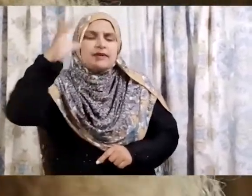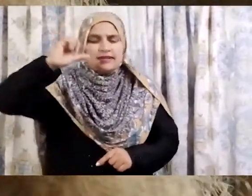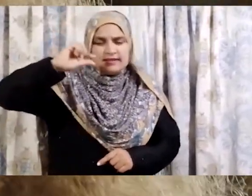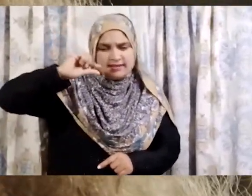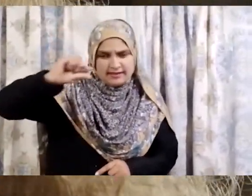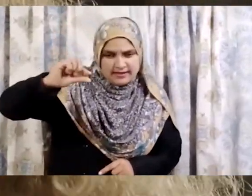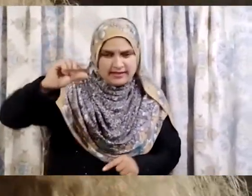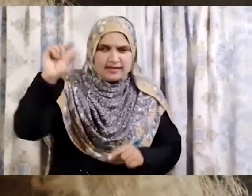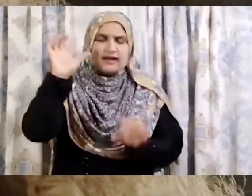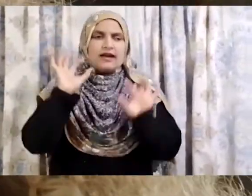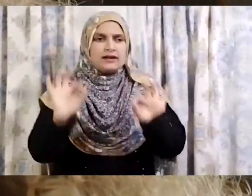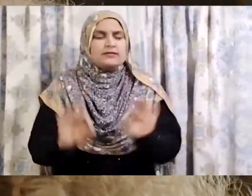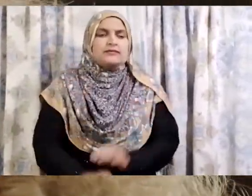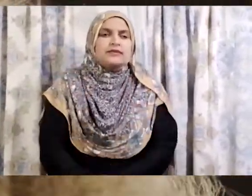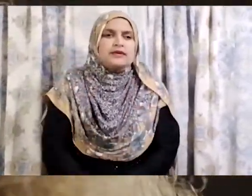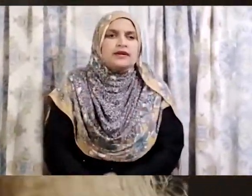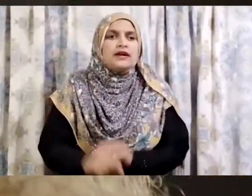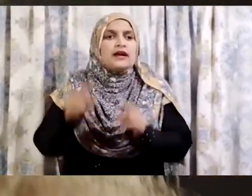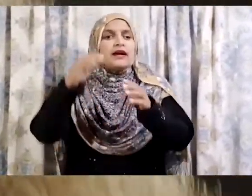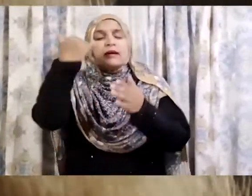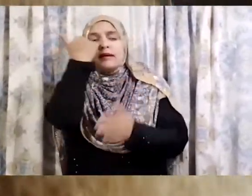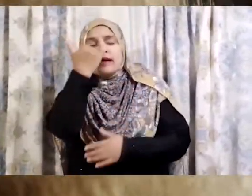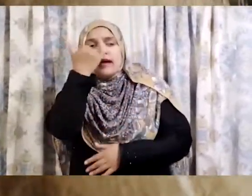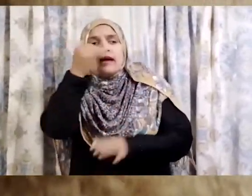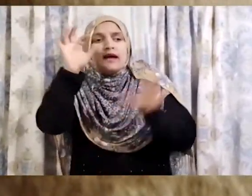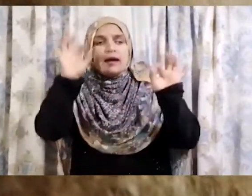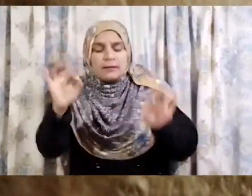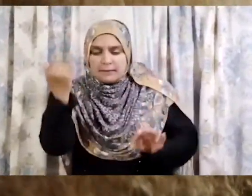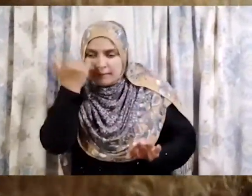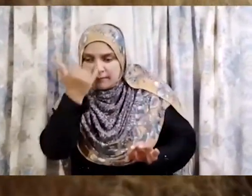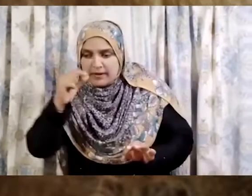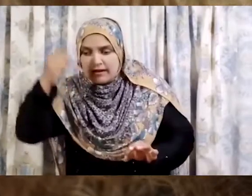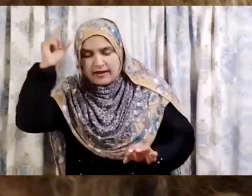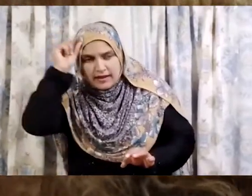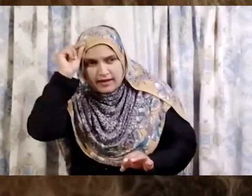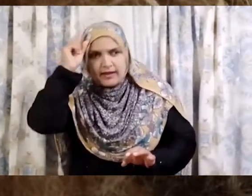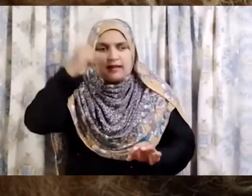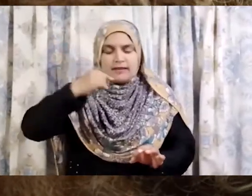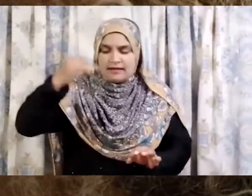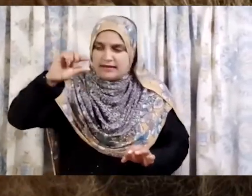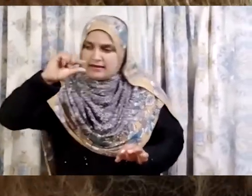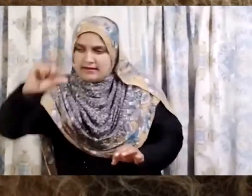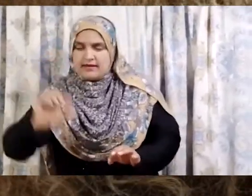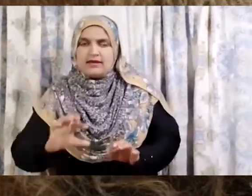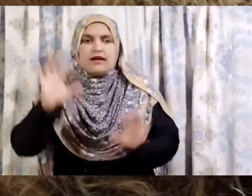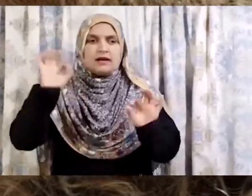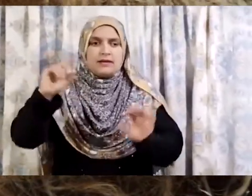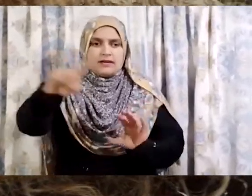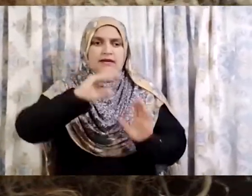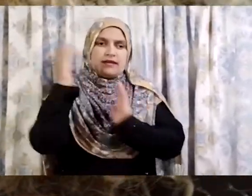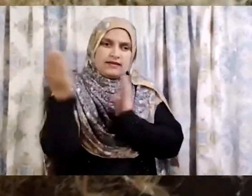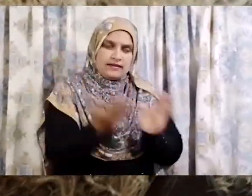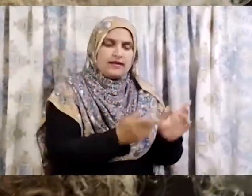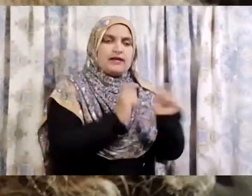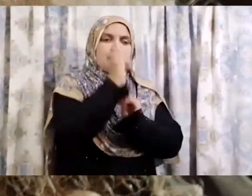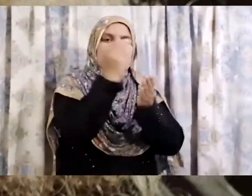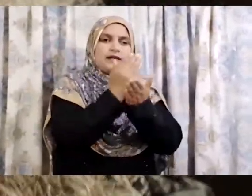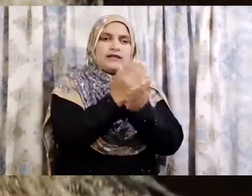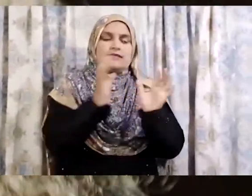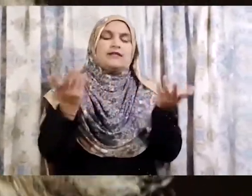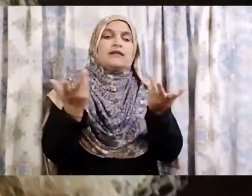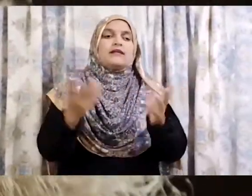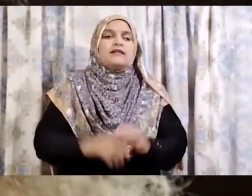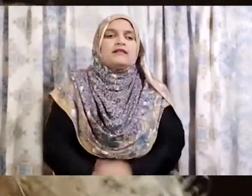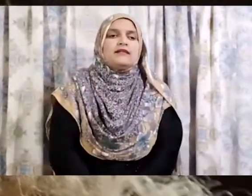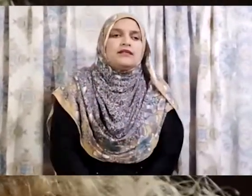की ट्यूब पर बिलकुल नीचे एक रंगीन चकोर डबा बना होता है जो कलर कोर्ट कहलाता है आए